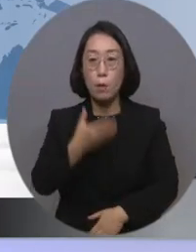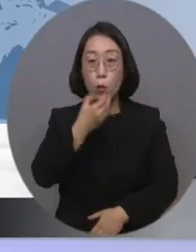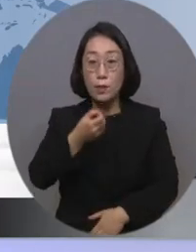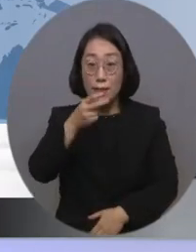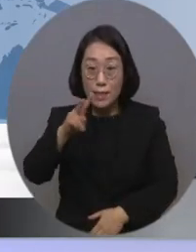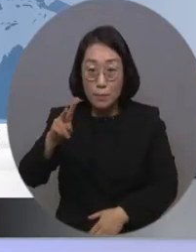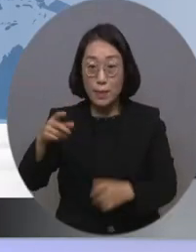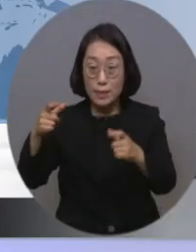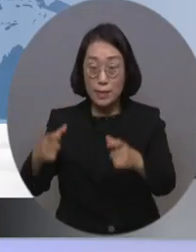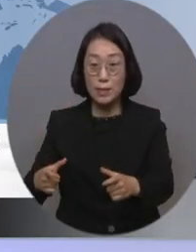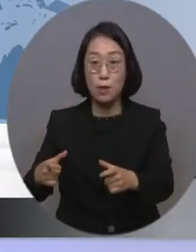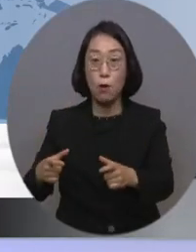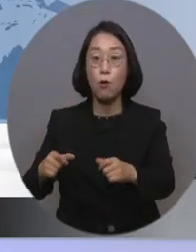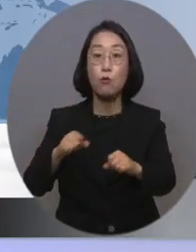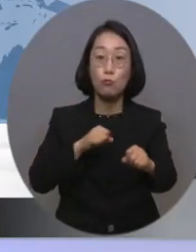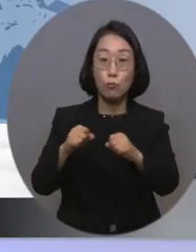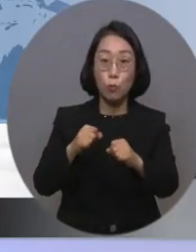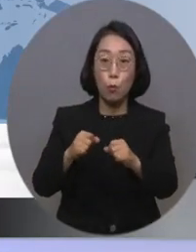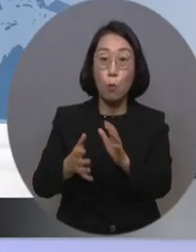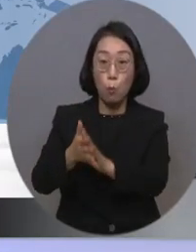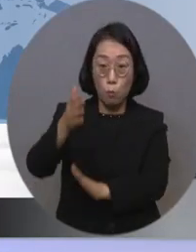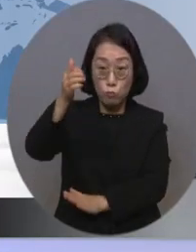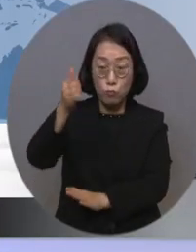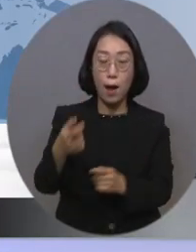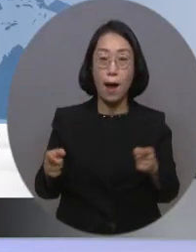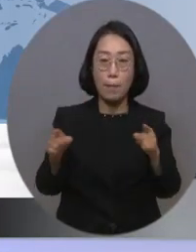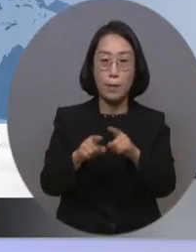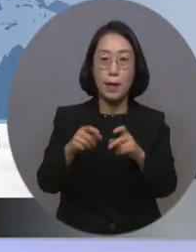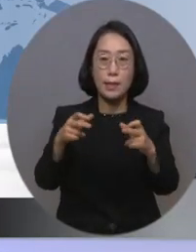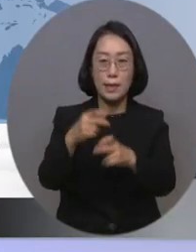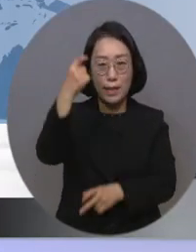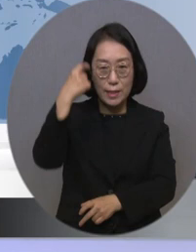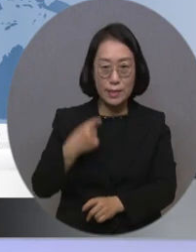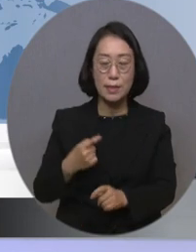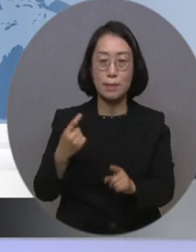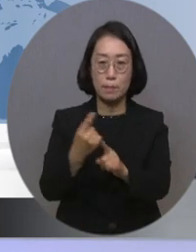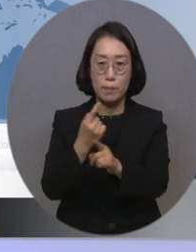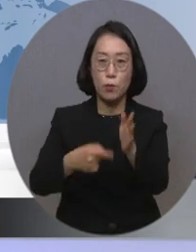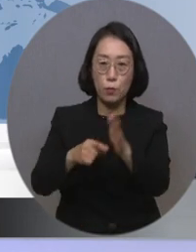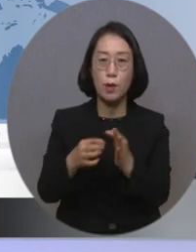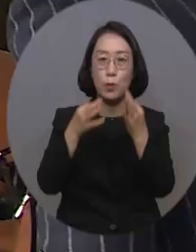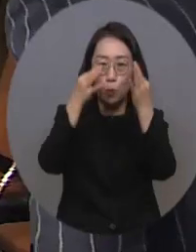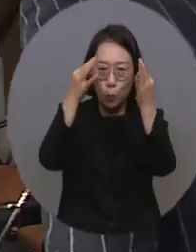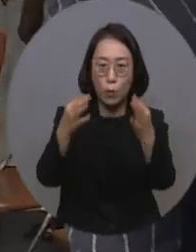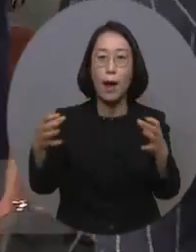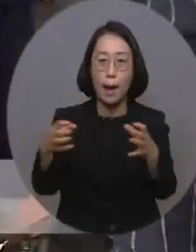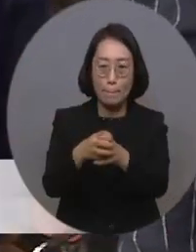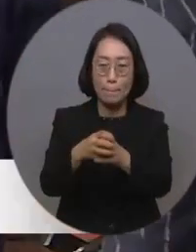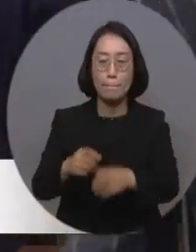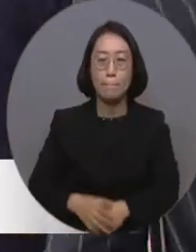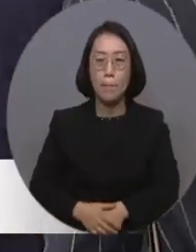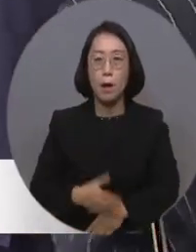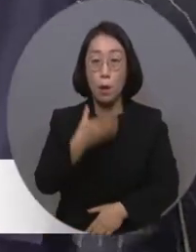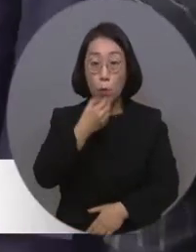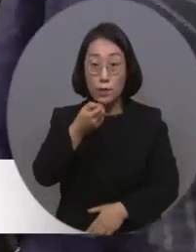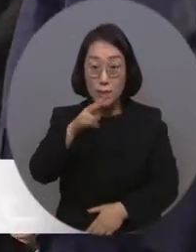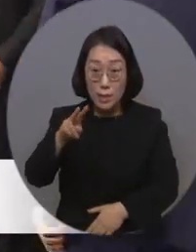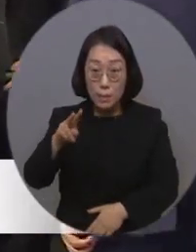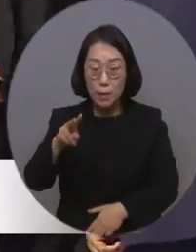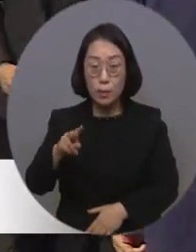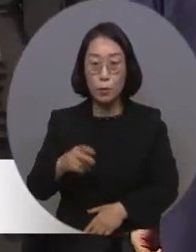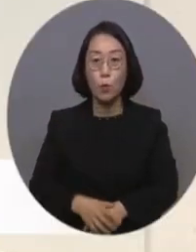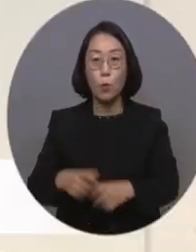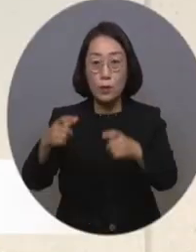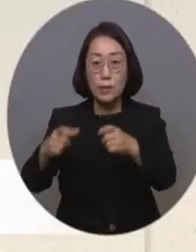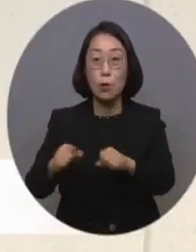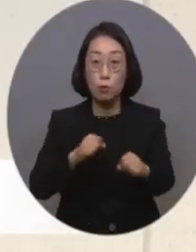복지tv와 지역 살리기 운동본부가 장애인 인식개선을 위해 손을 맞잡았습니다 복지tv와 지역 살레기